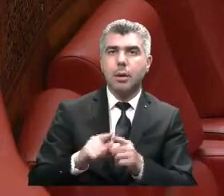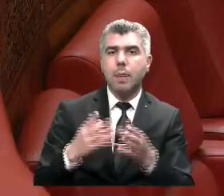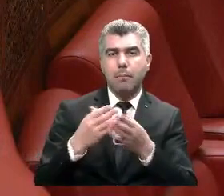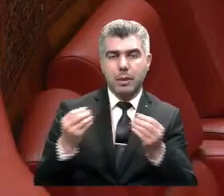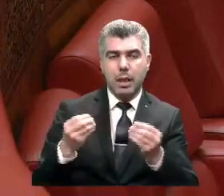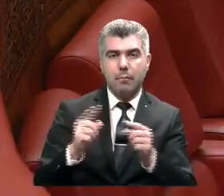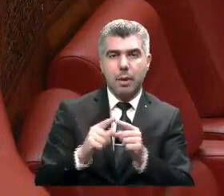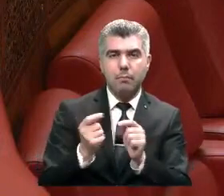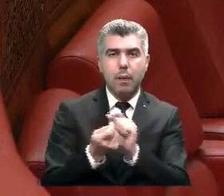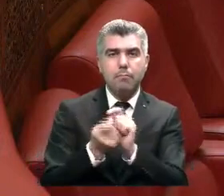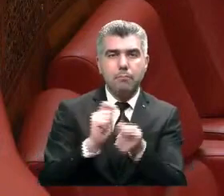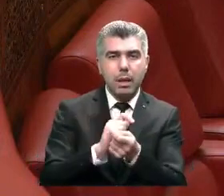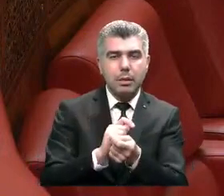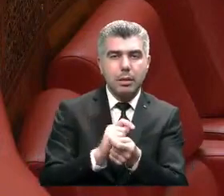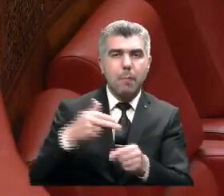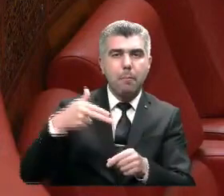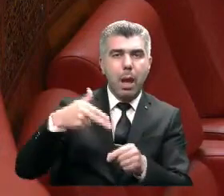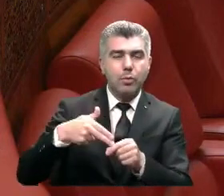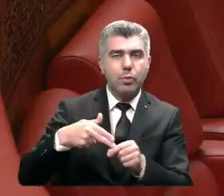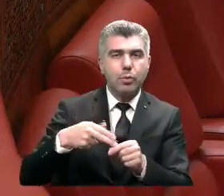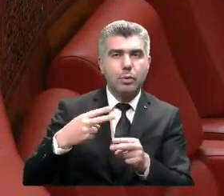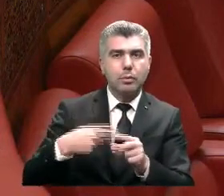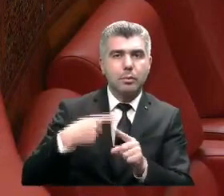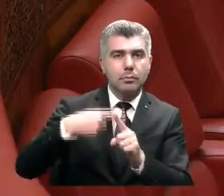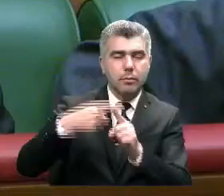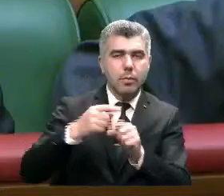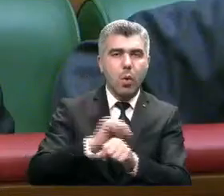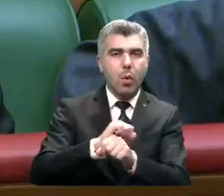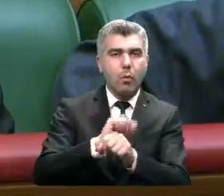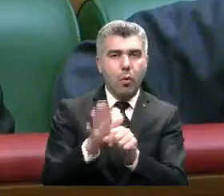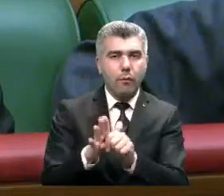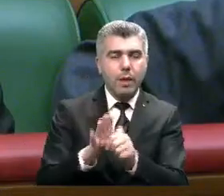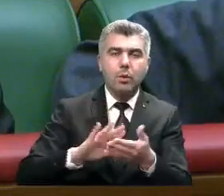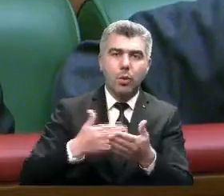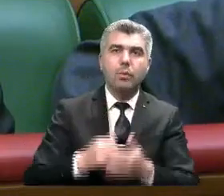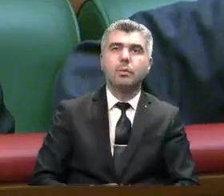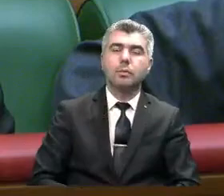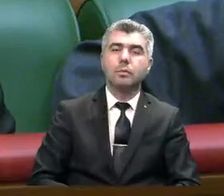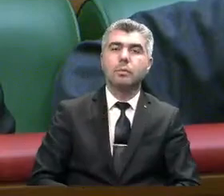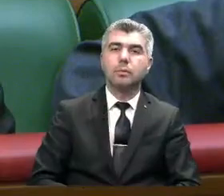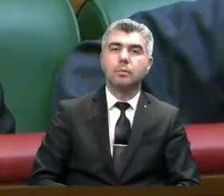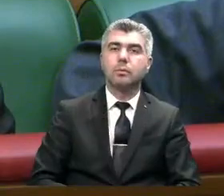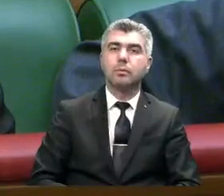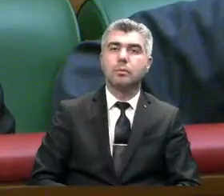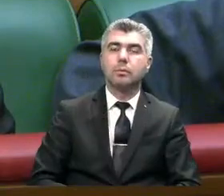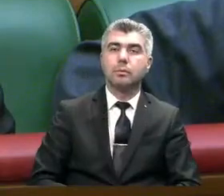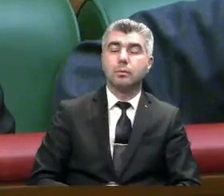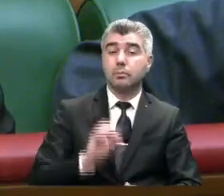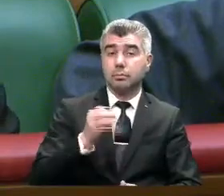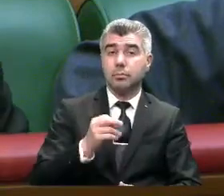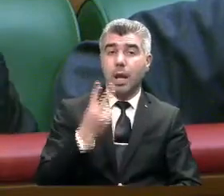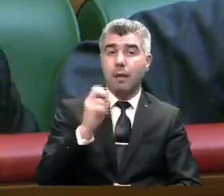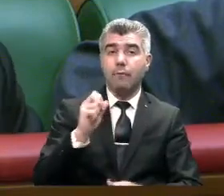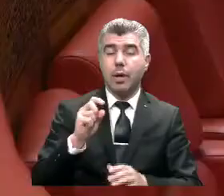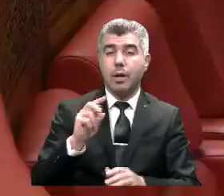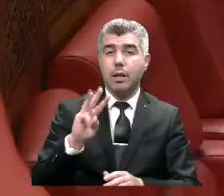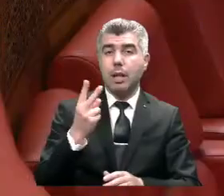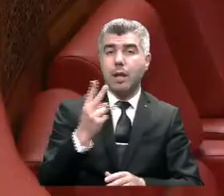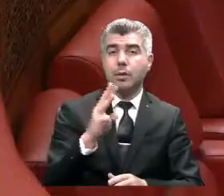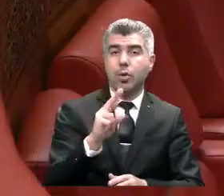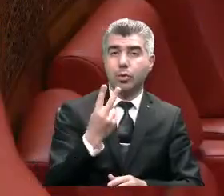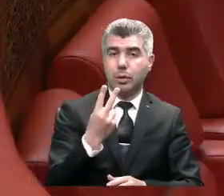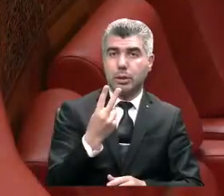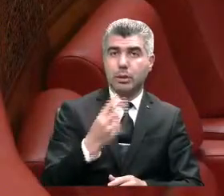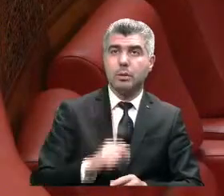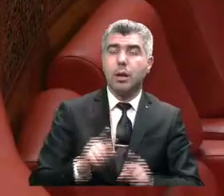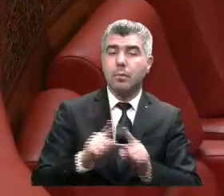منها التقلبات ديال الاسعار ديال الوقود الاثار ديال الجائحه الى اخره وت تجدر الاشاره الى انه خلال سنه 2023